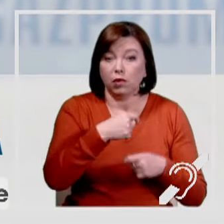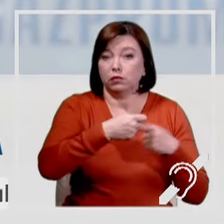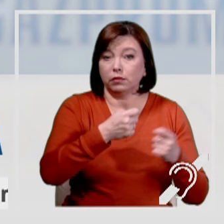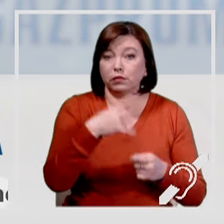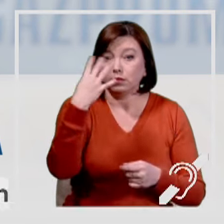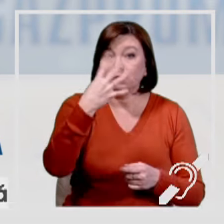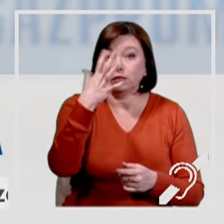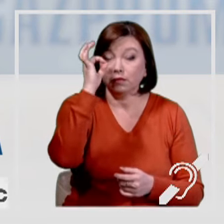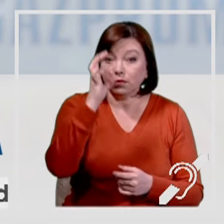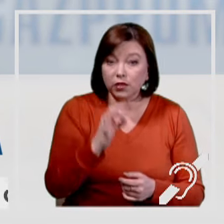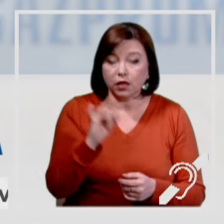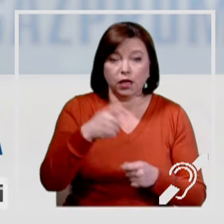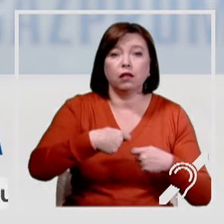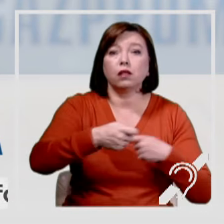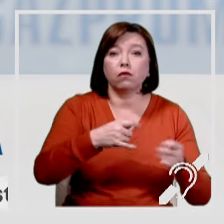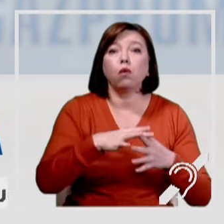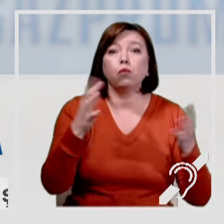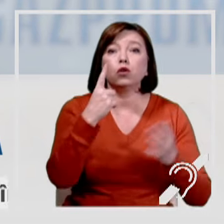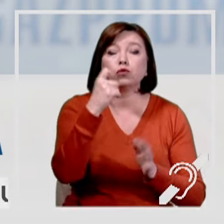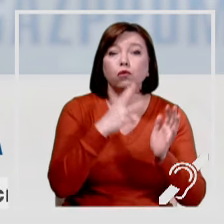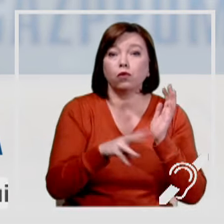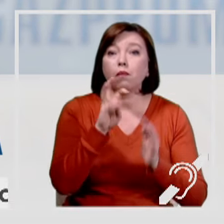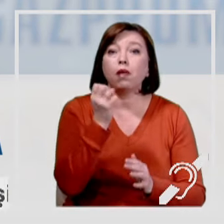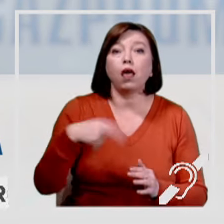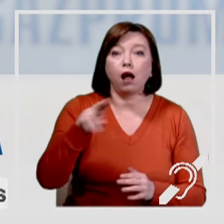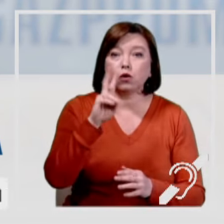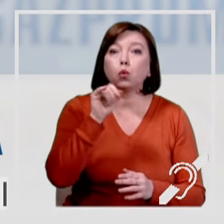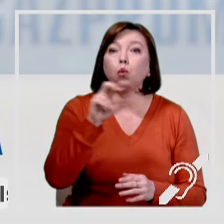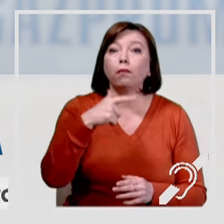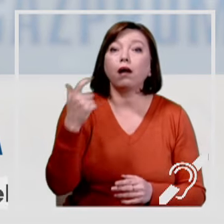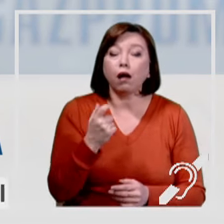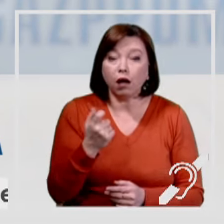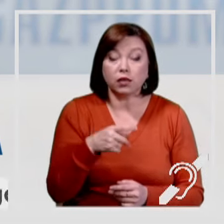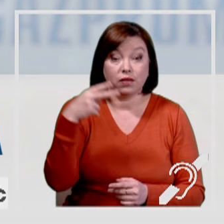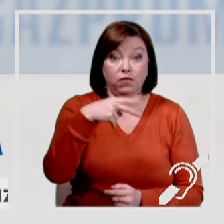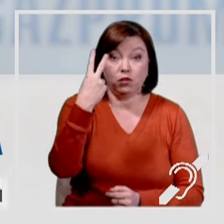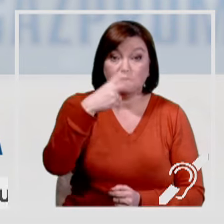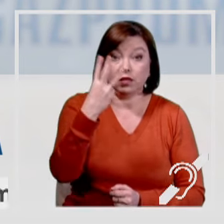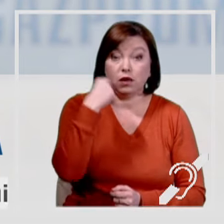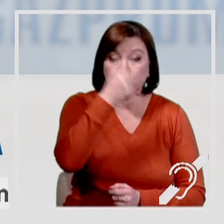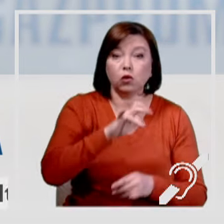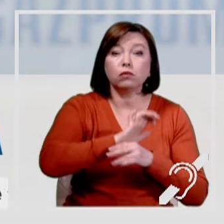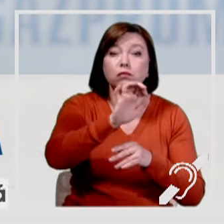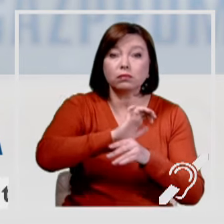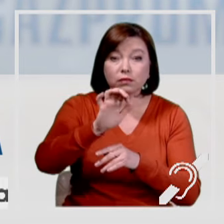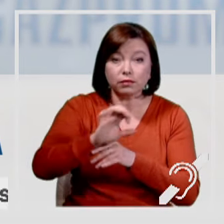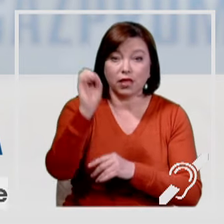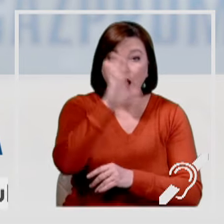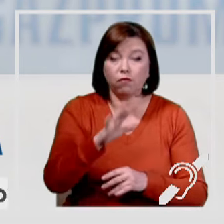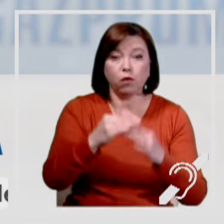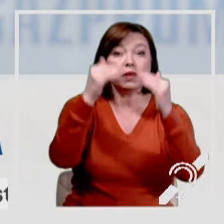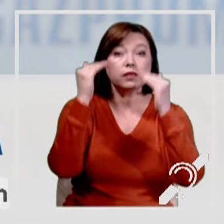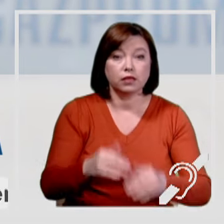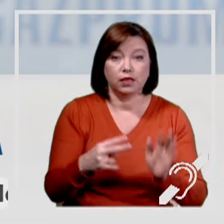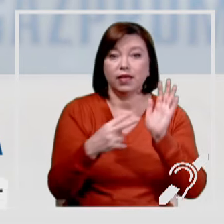de 45% și exporta peste 180 miliarde de metri cub de gaze naturale, în 2023 exporturile pe piața europeană au